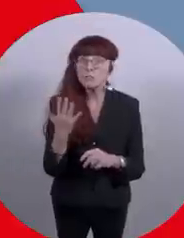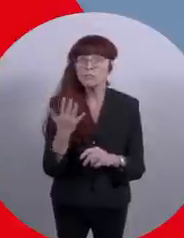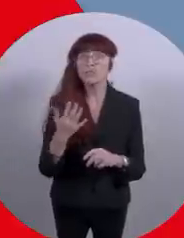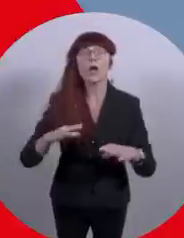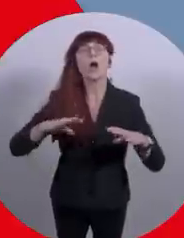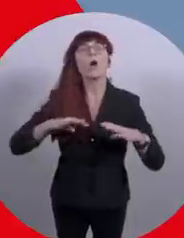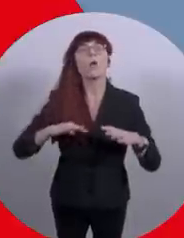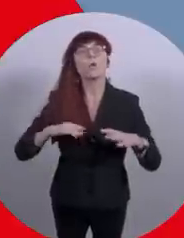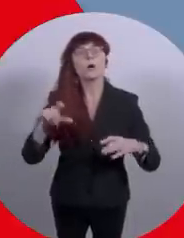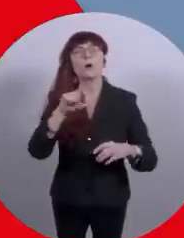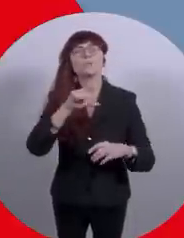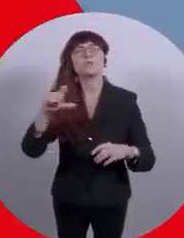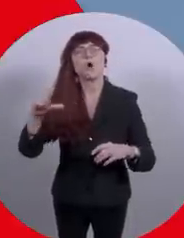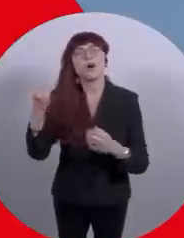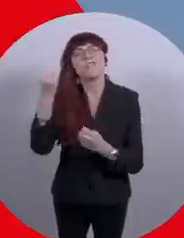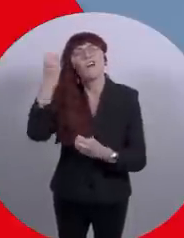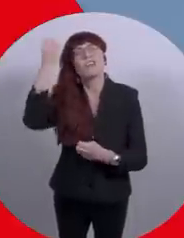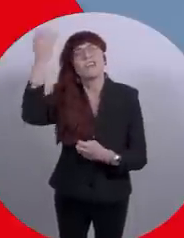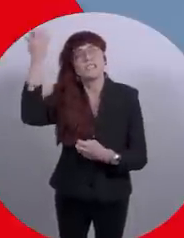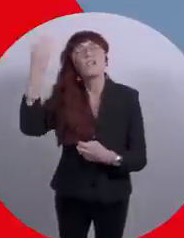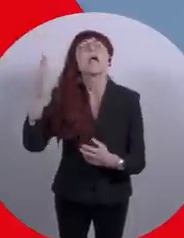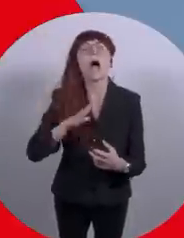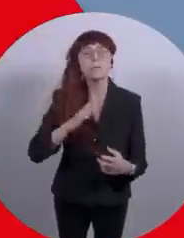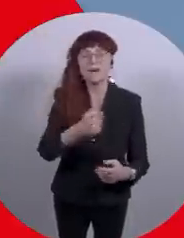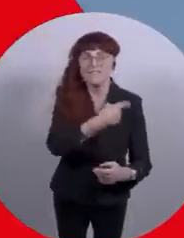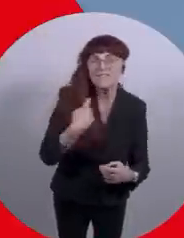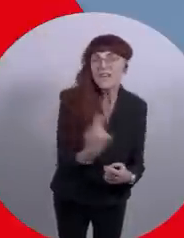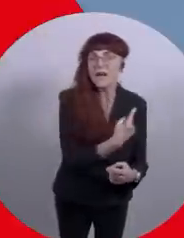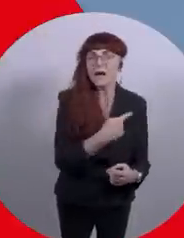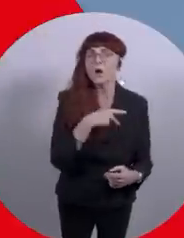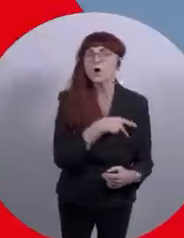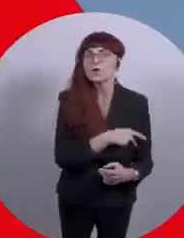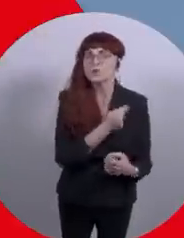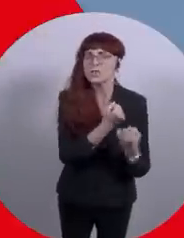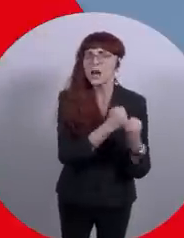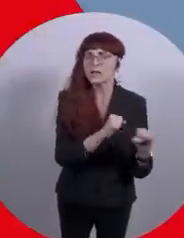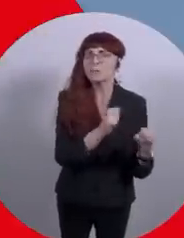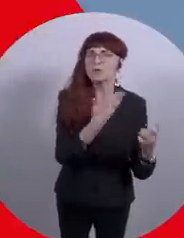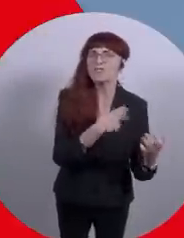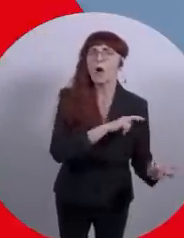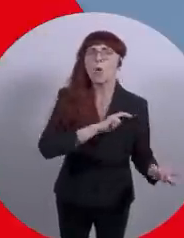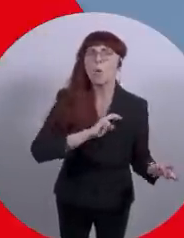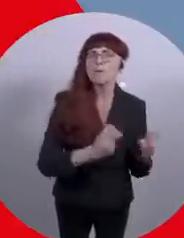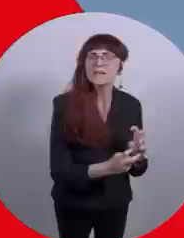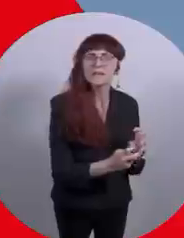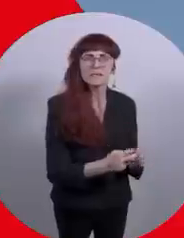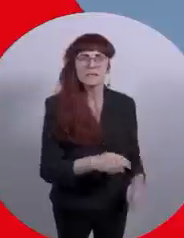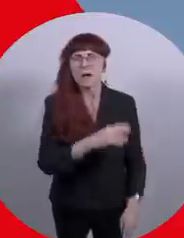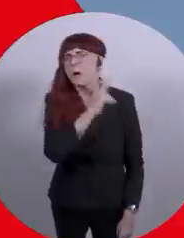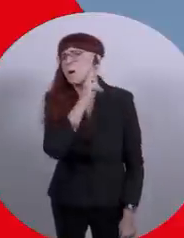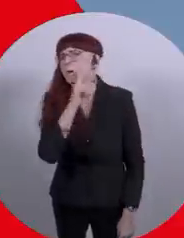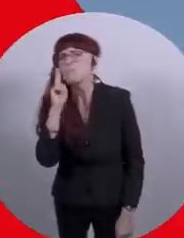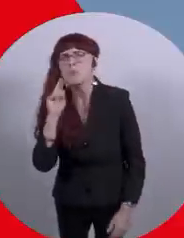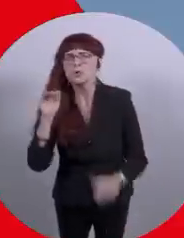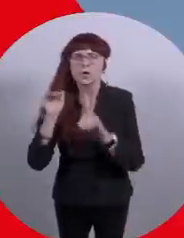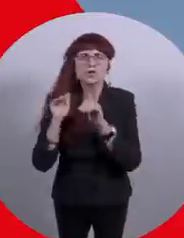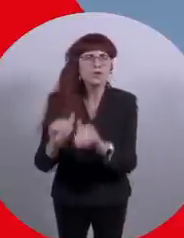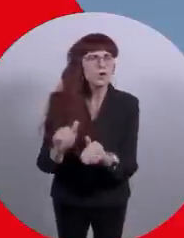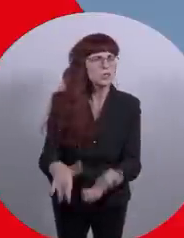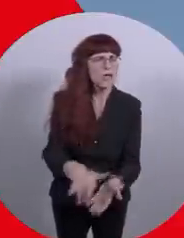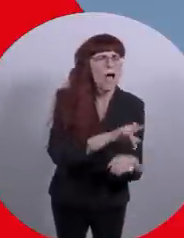bis wir sie verwirklicht haben liebe Genossinnen genossen und genau dasselbe beim Motorschutz bei gerade die Schulbüchern